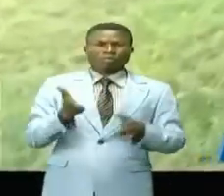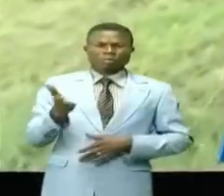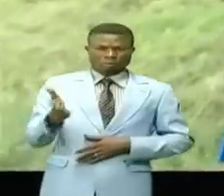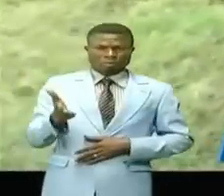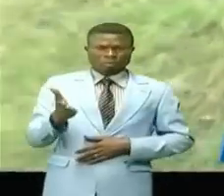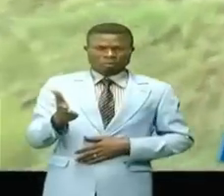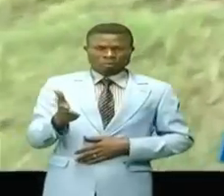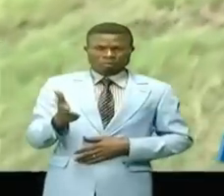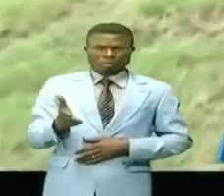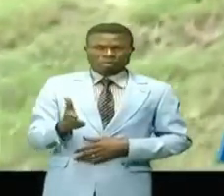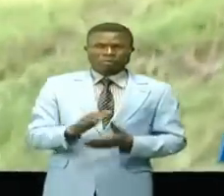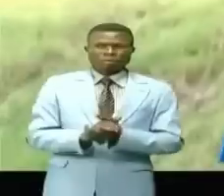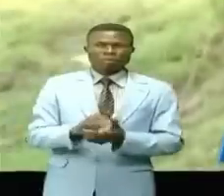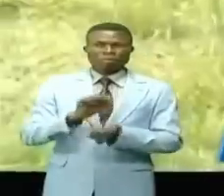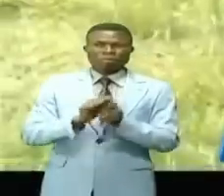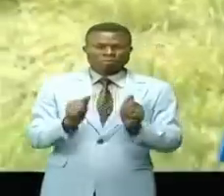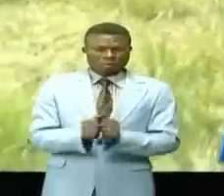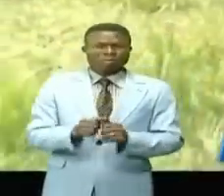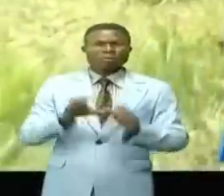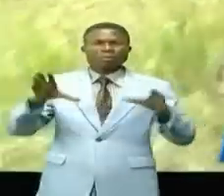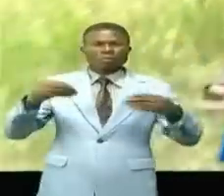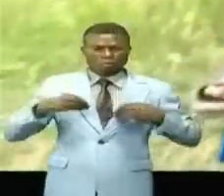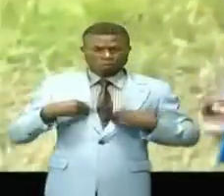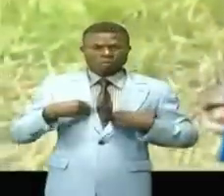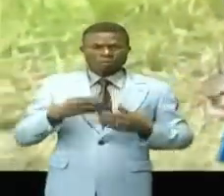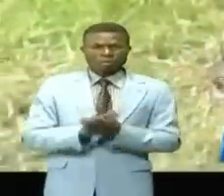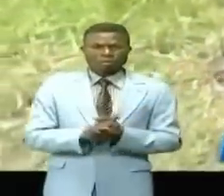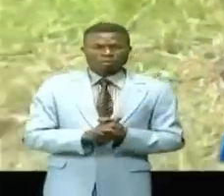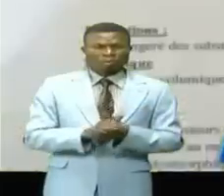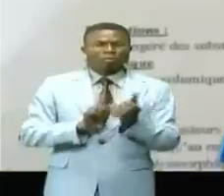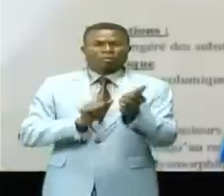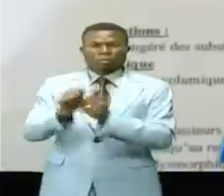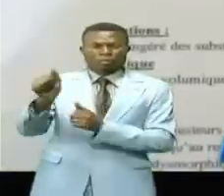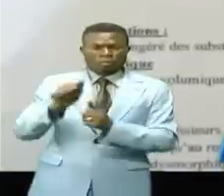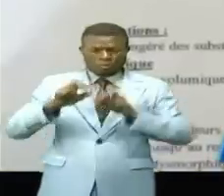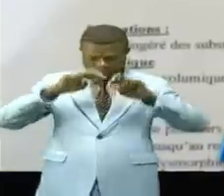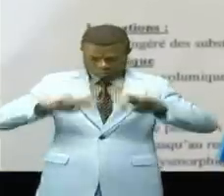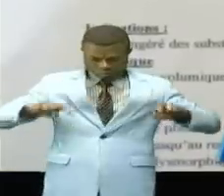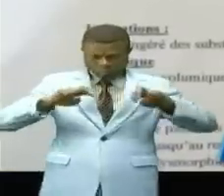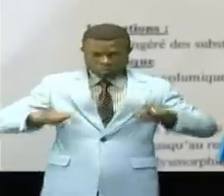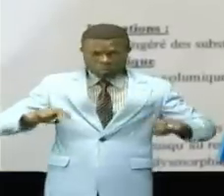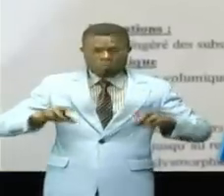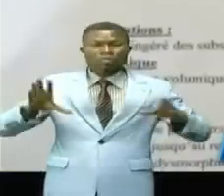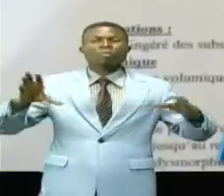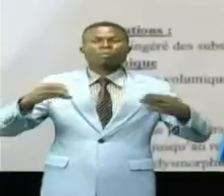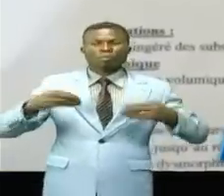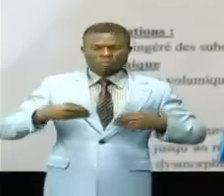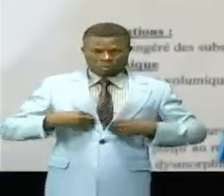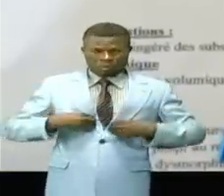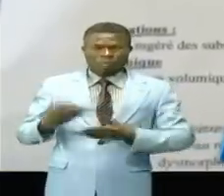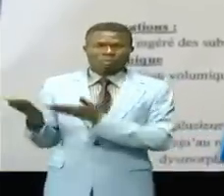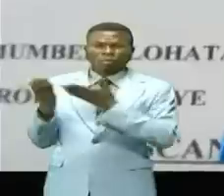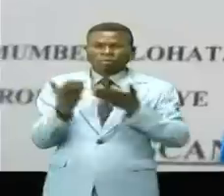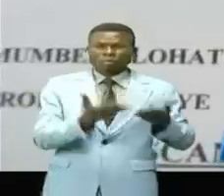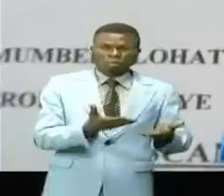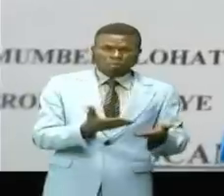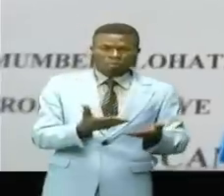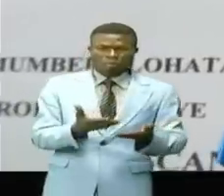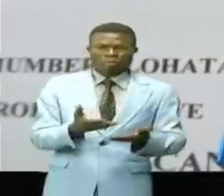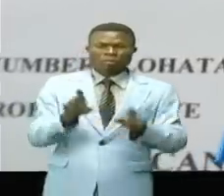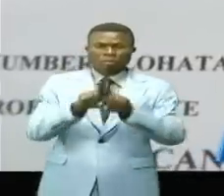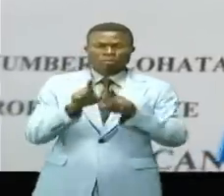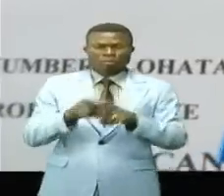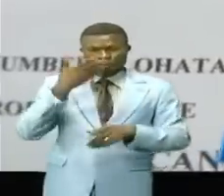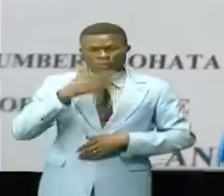ont d'abord nié le fait mis à leur charge. Par la suite, ils sont passés aux aveux après la confirmation par l'imagerie médicale de